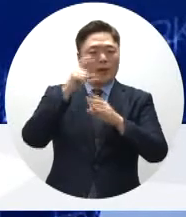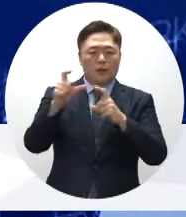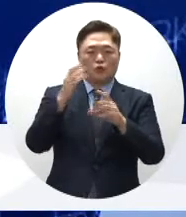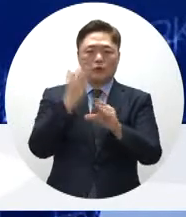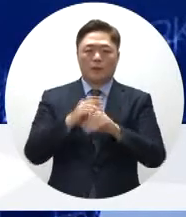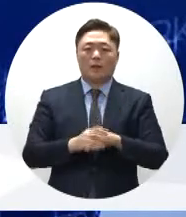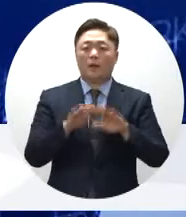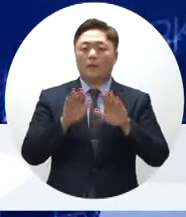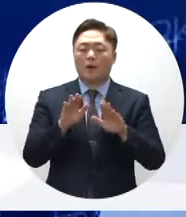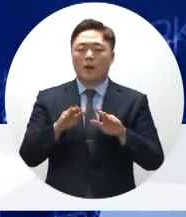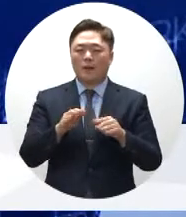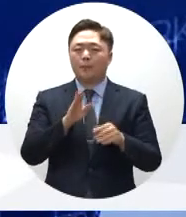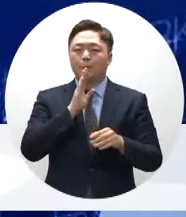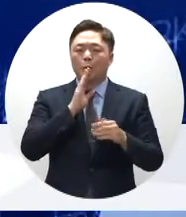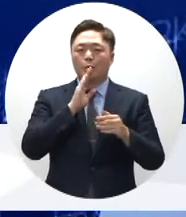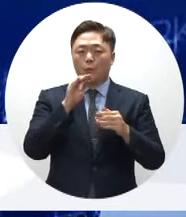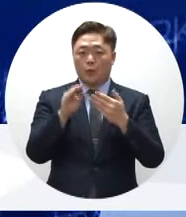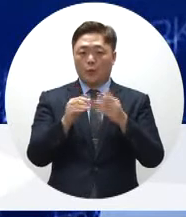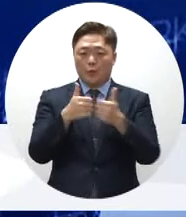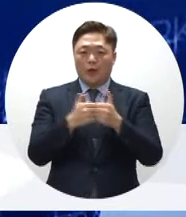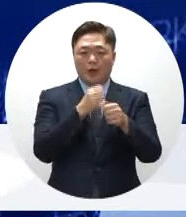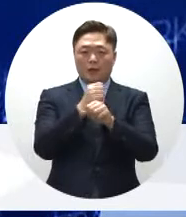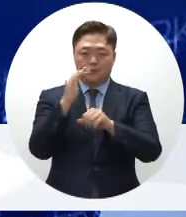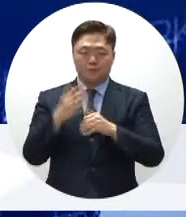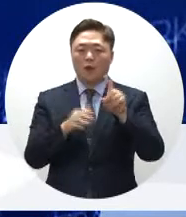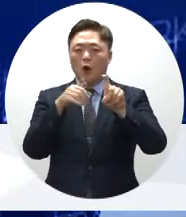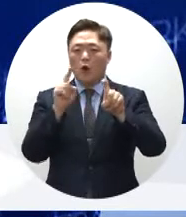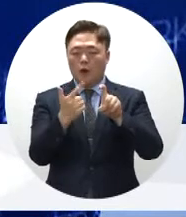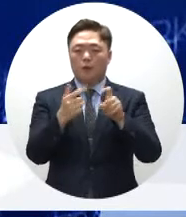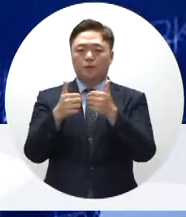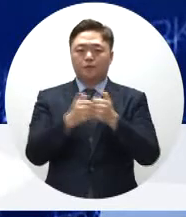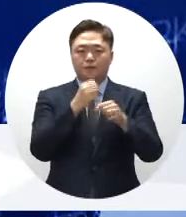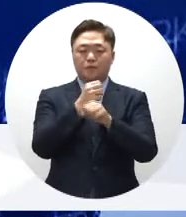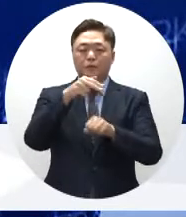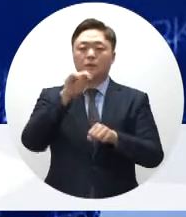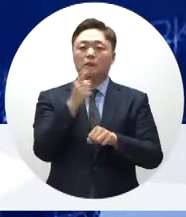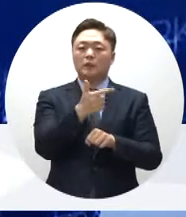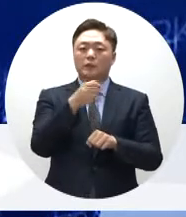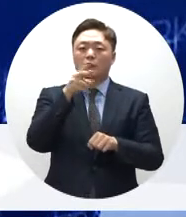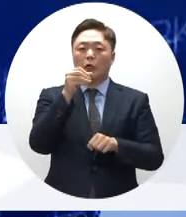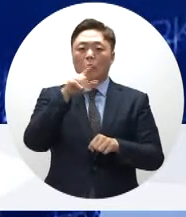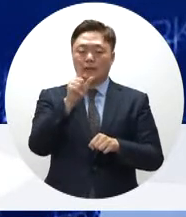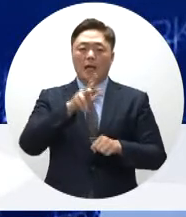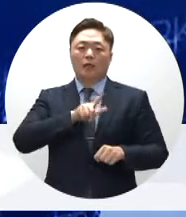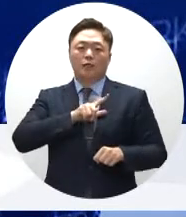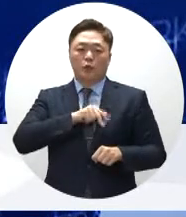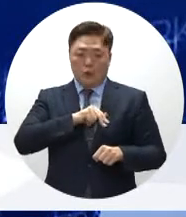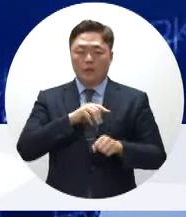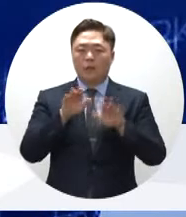합천군 의회는 제2차 본회의를 열어 10건의 안건을 의결하고 신경자 의원의 5분 자유발언을 청취한